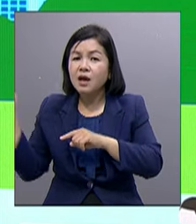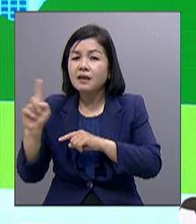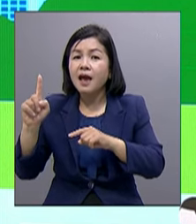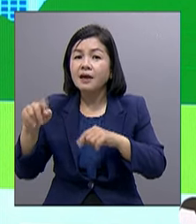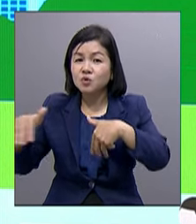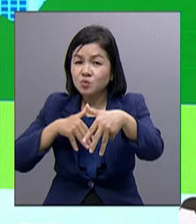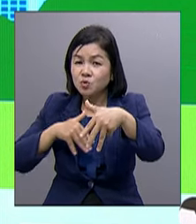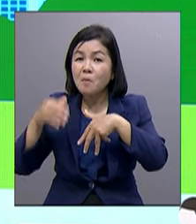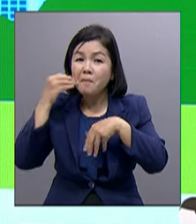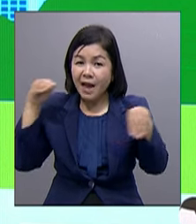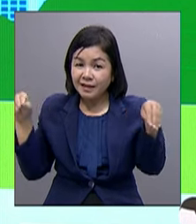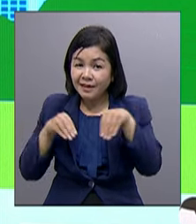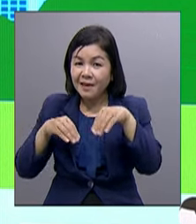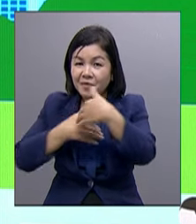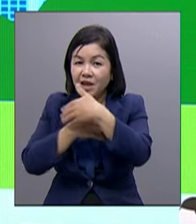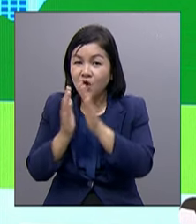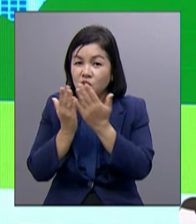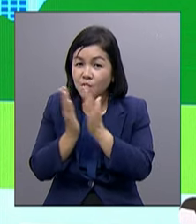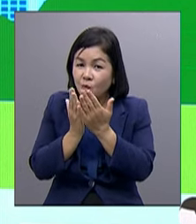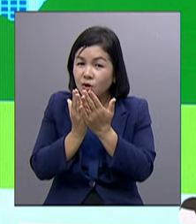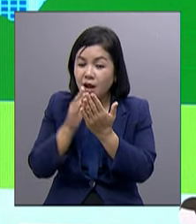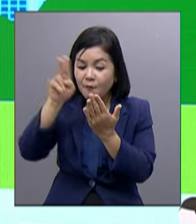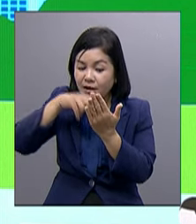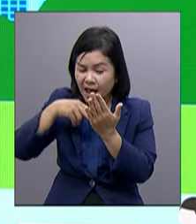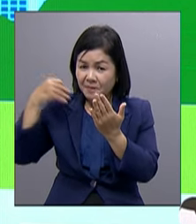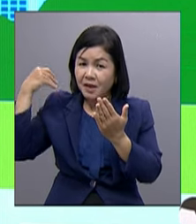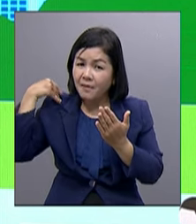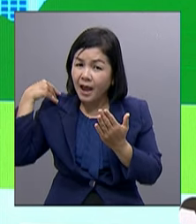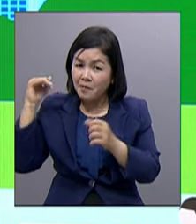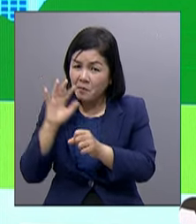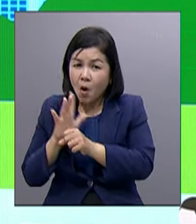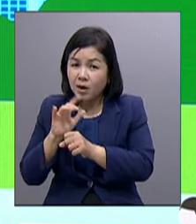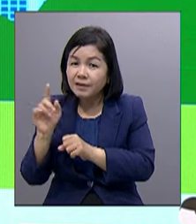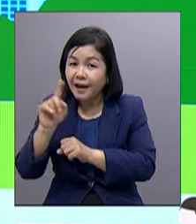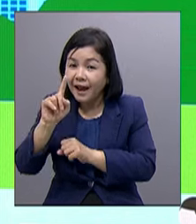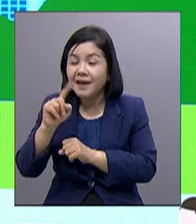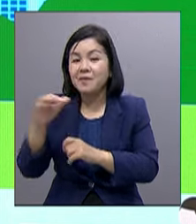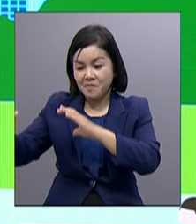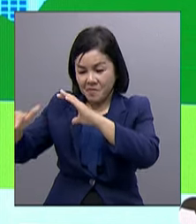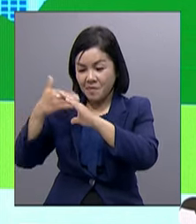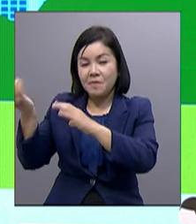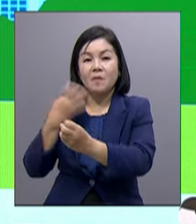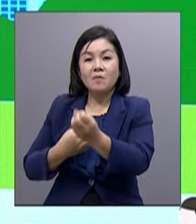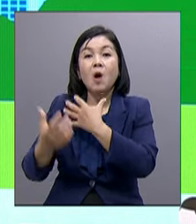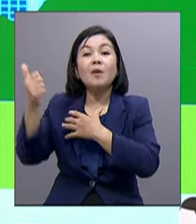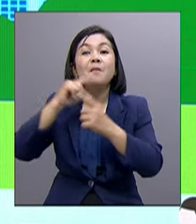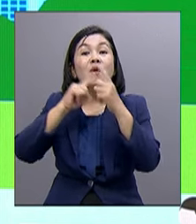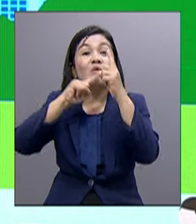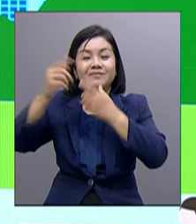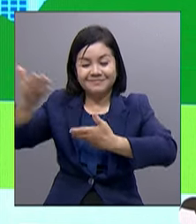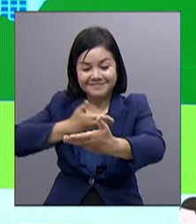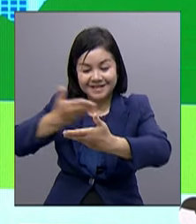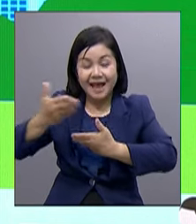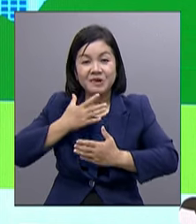บบนี้หรือไม่ห้องสมุดเพียงพอไหมหรือเป็นอย่างไรสามารถคอมเมนต์กันมาได้ในทุกช่องทางนะคะและเปลี่ยนกันค่ะมีโอกาสพี่อาจจะ